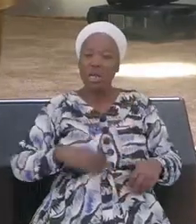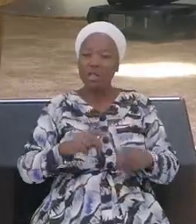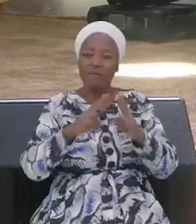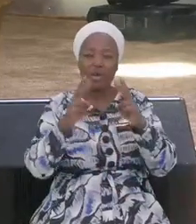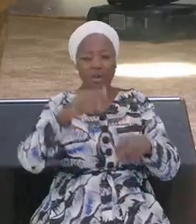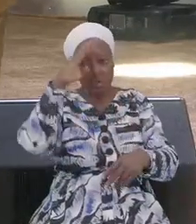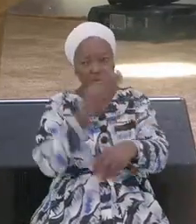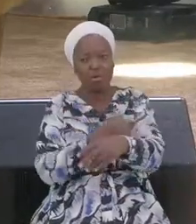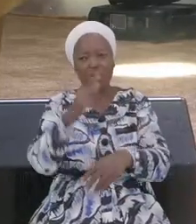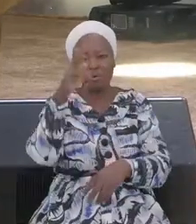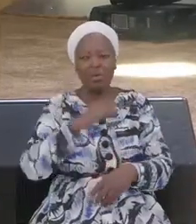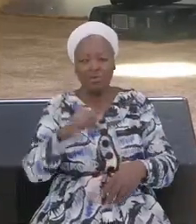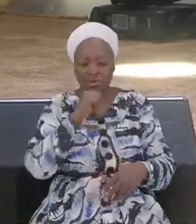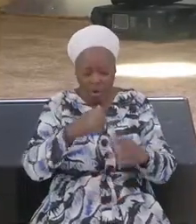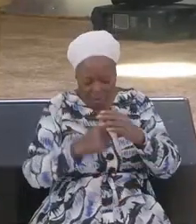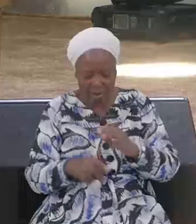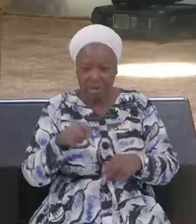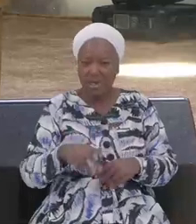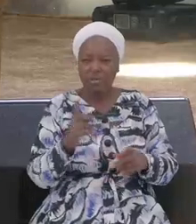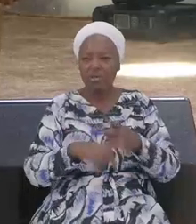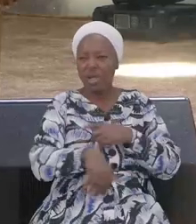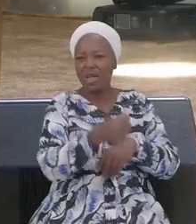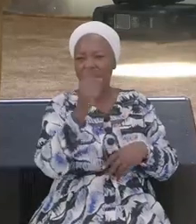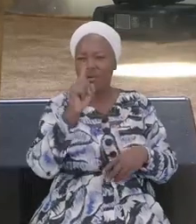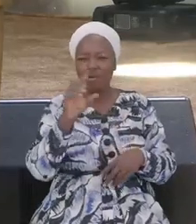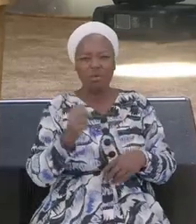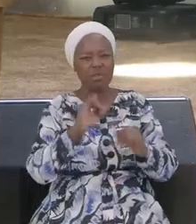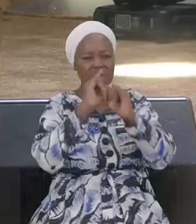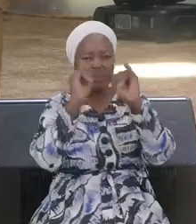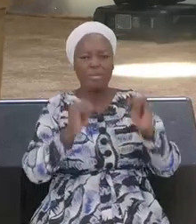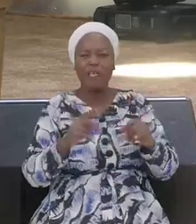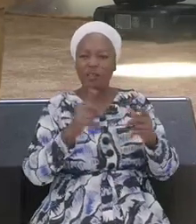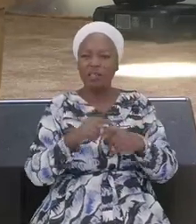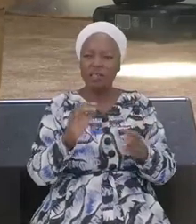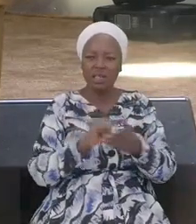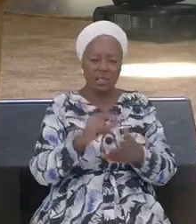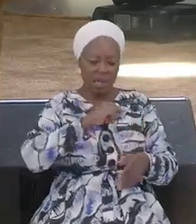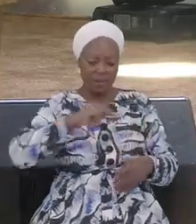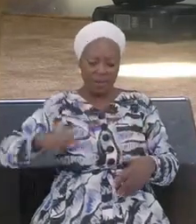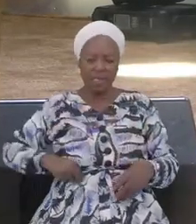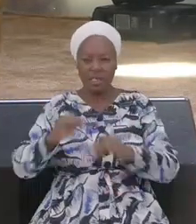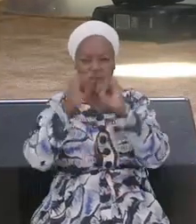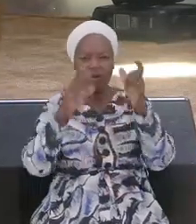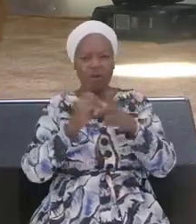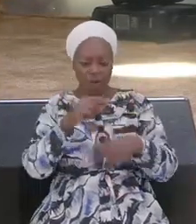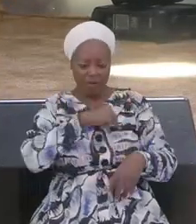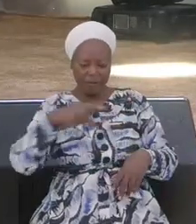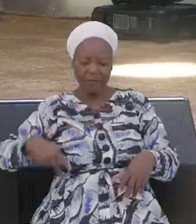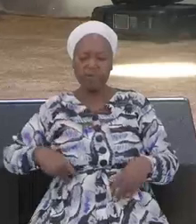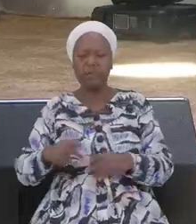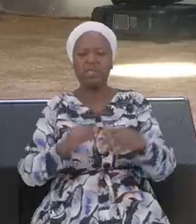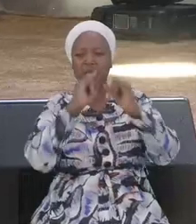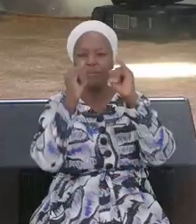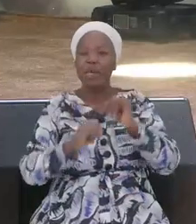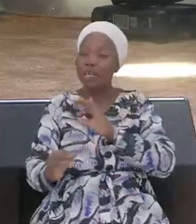de Dieu. Vous n'allez pas vous prosterner devant quelque image, l'image de Nebuchadnezzar, la statue de Pharaon.